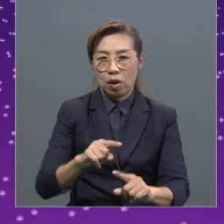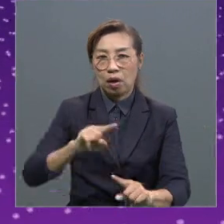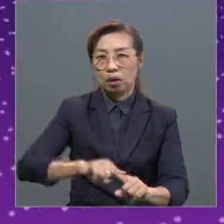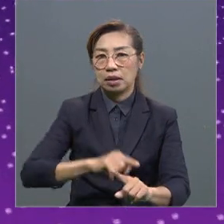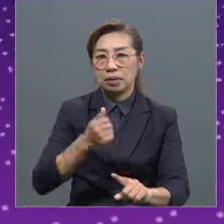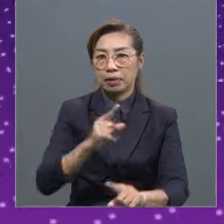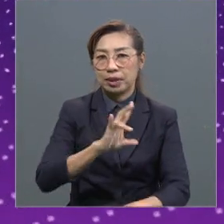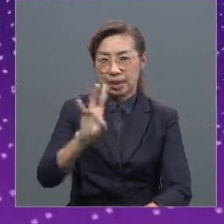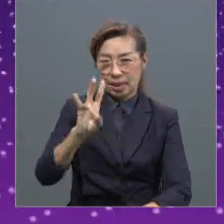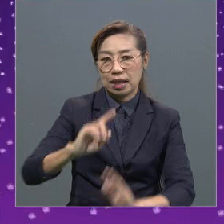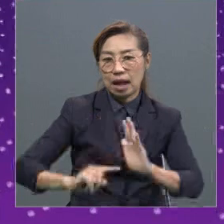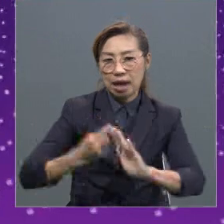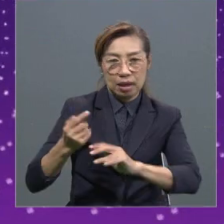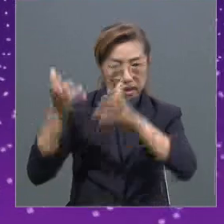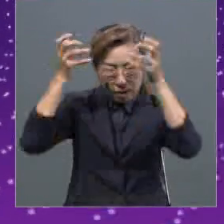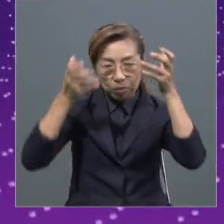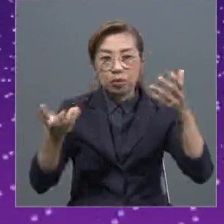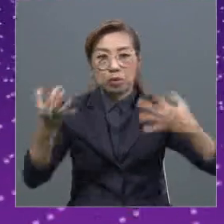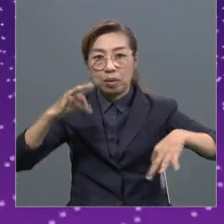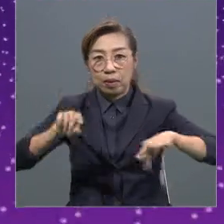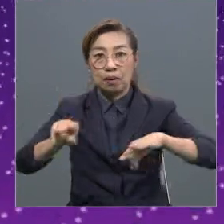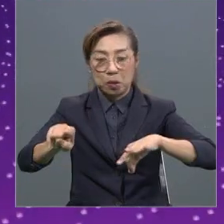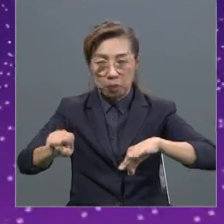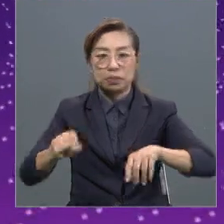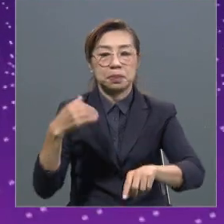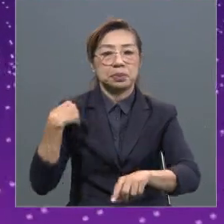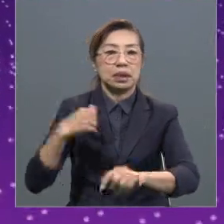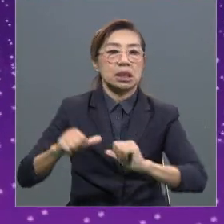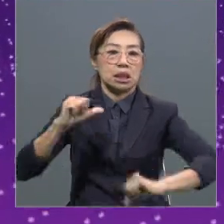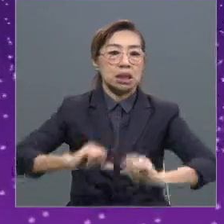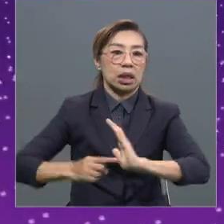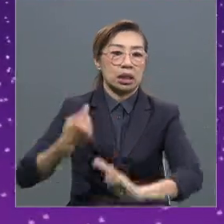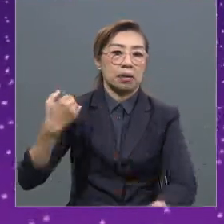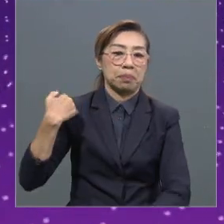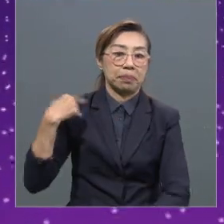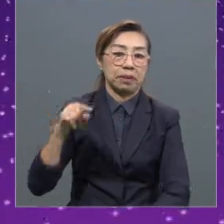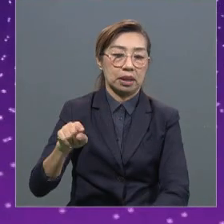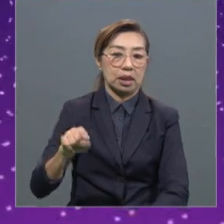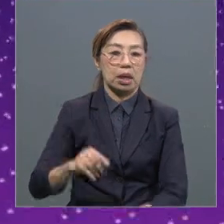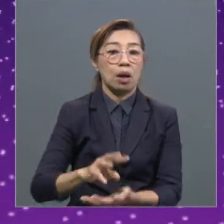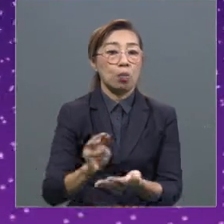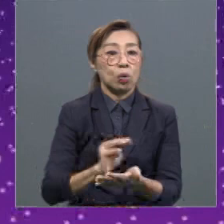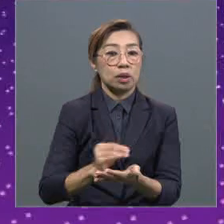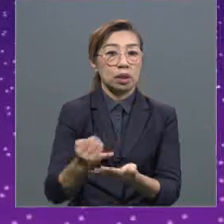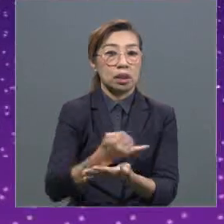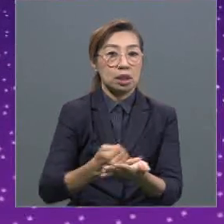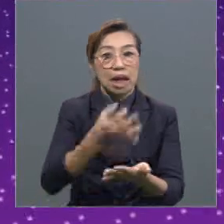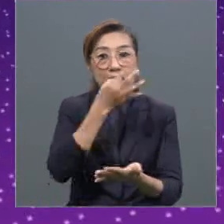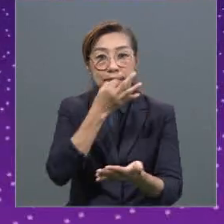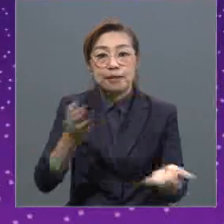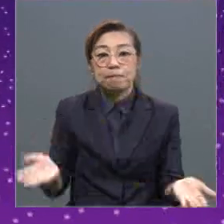พฤศจิกายนที่จะเริ่มแสดงซึ่งมูลนิธิส่งเสริมศิลปาชีพในสมเด็จพระนางเจ้าสิริกิติพระบรมราชินีนาถพระ